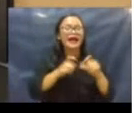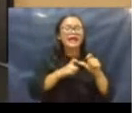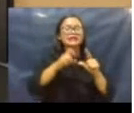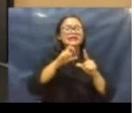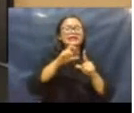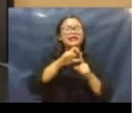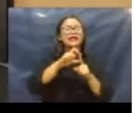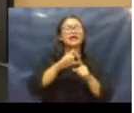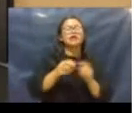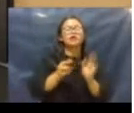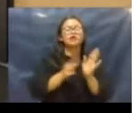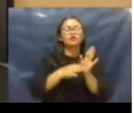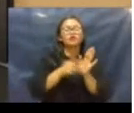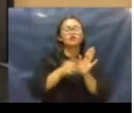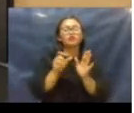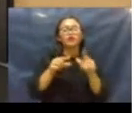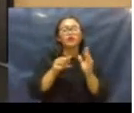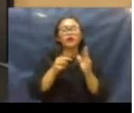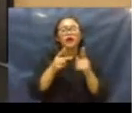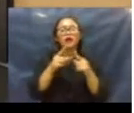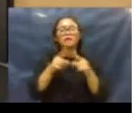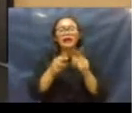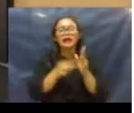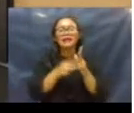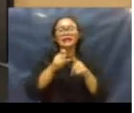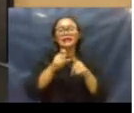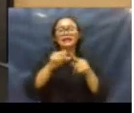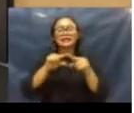2. Namanya?